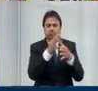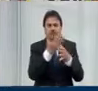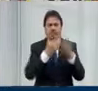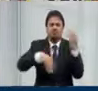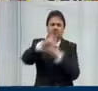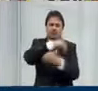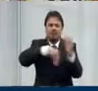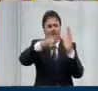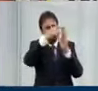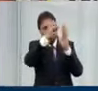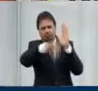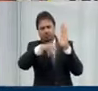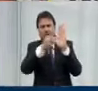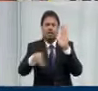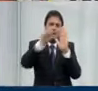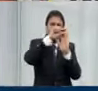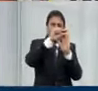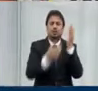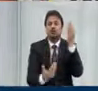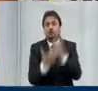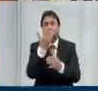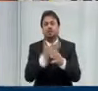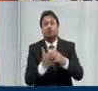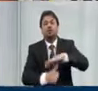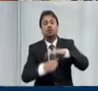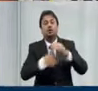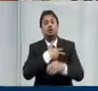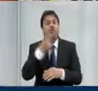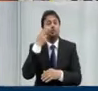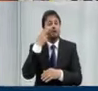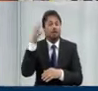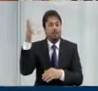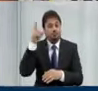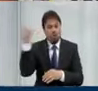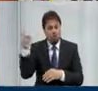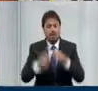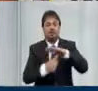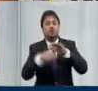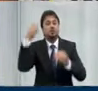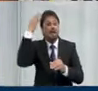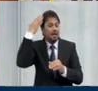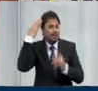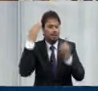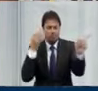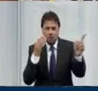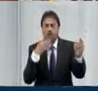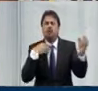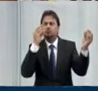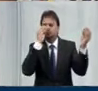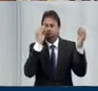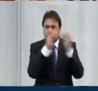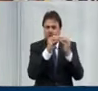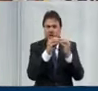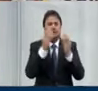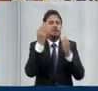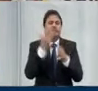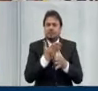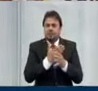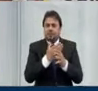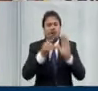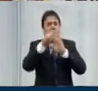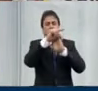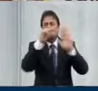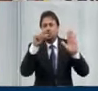التعديلات، والأمر نفسه انعكس بين رئيس الجمهورية ورئيس الوزراء للوصول إلى تفاهمات نهائية، ولا سيما في عقدة حل